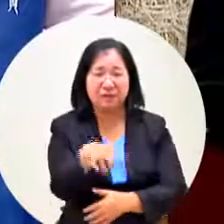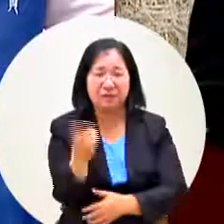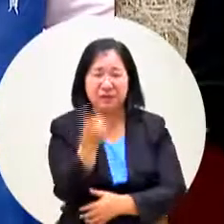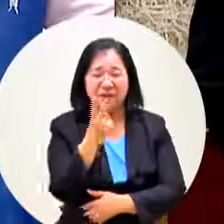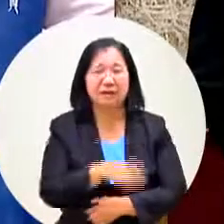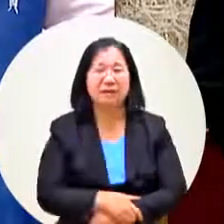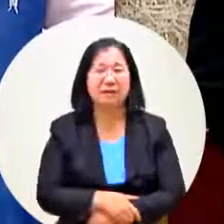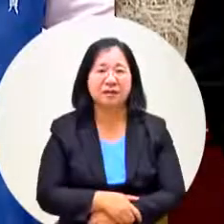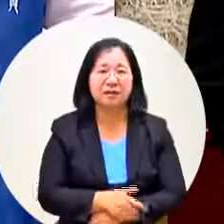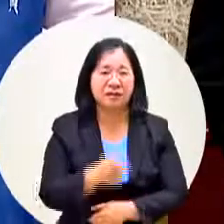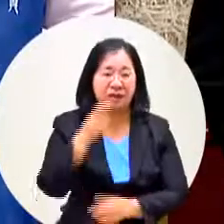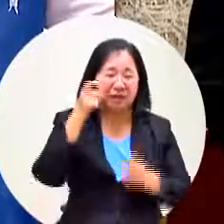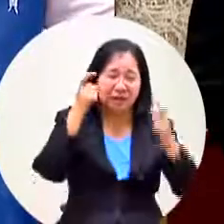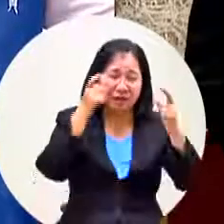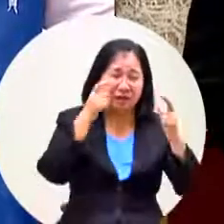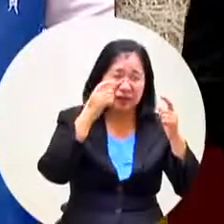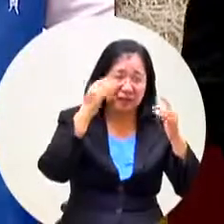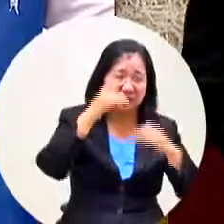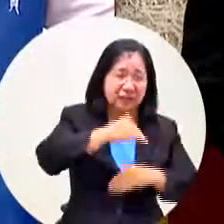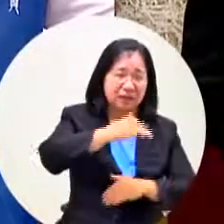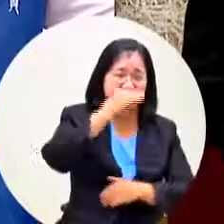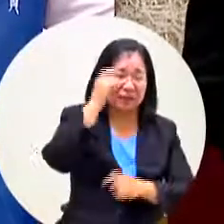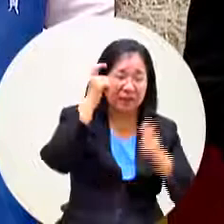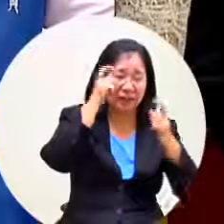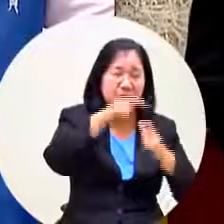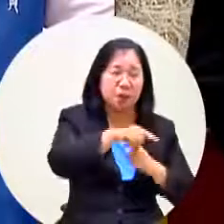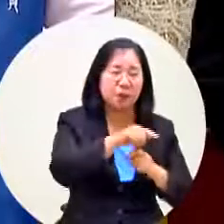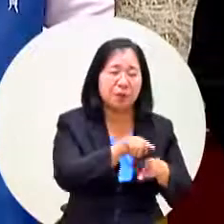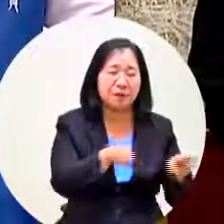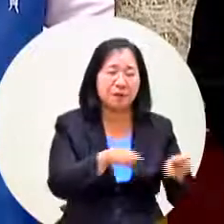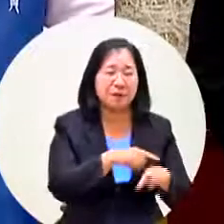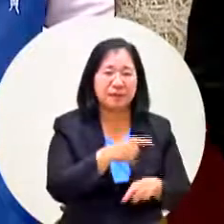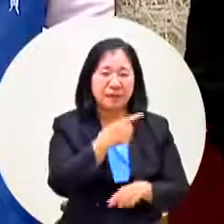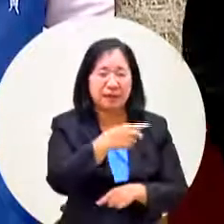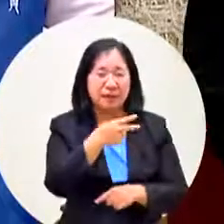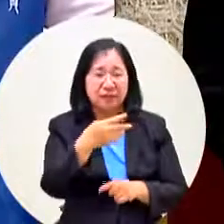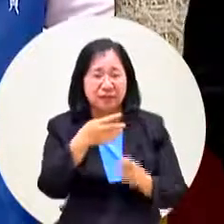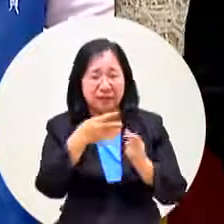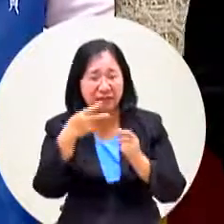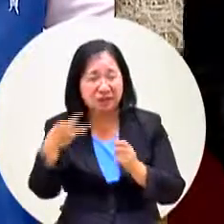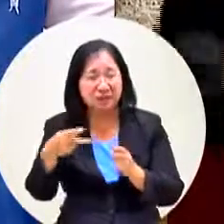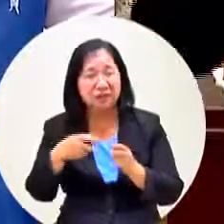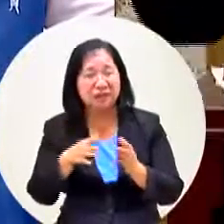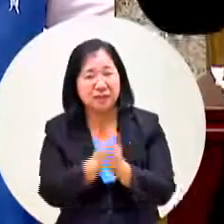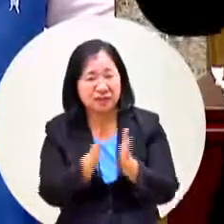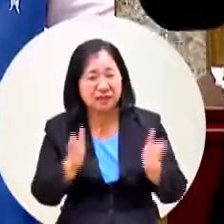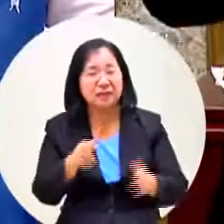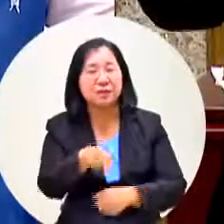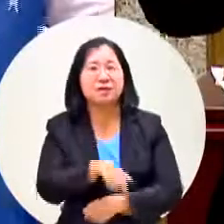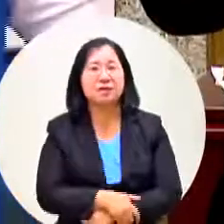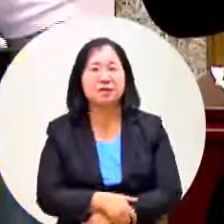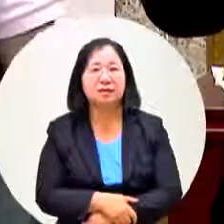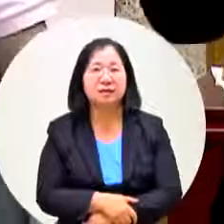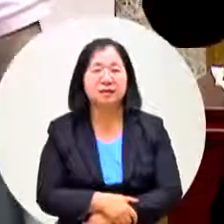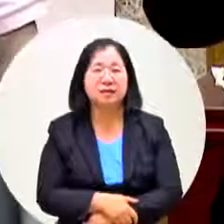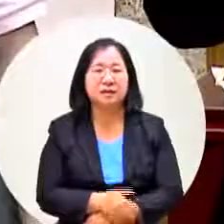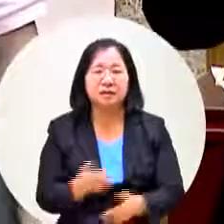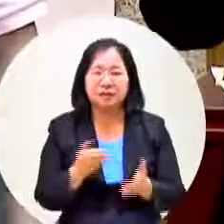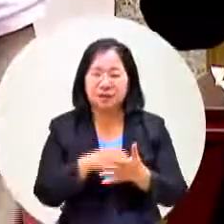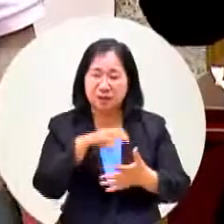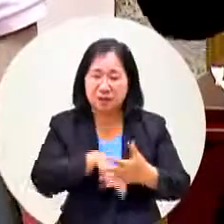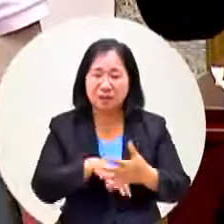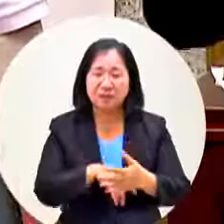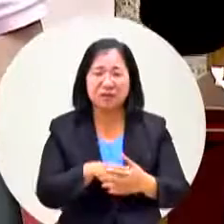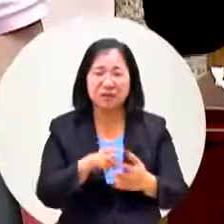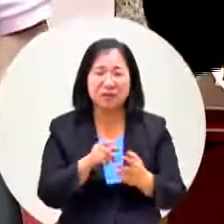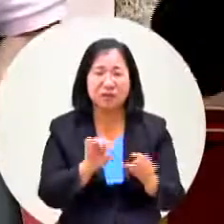关心哈、哦。因为迄大坪顶这个所在边啊有两个咱较早市内底开发的特定区嘛，对，高